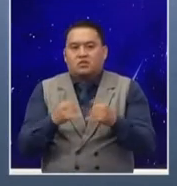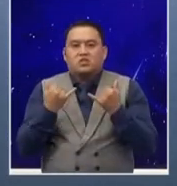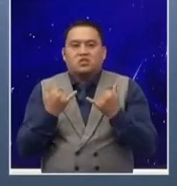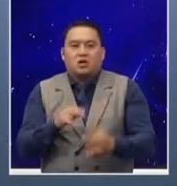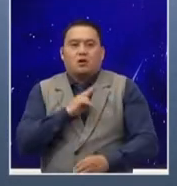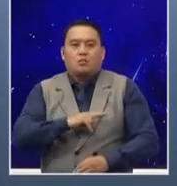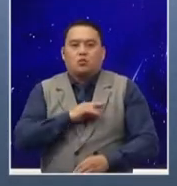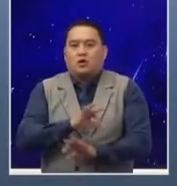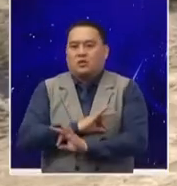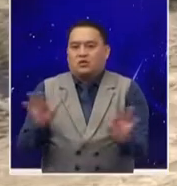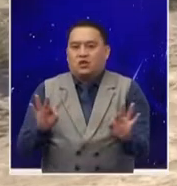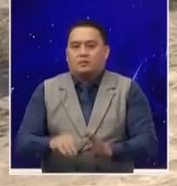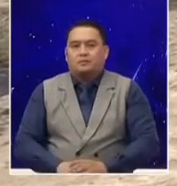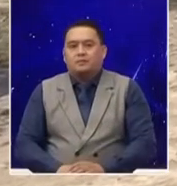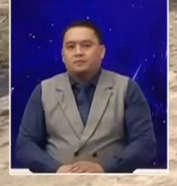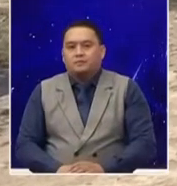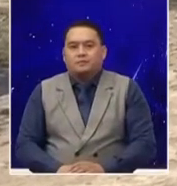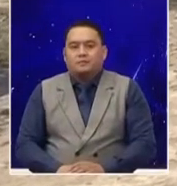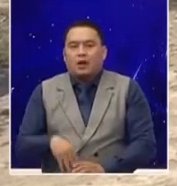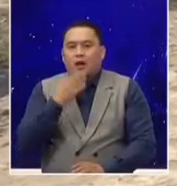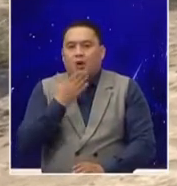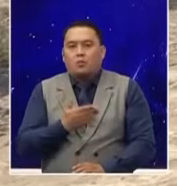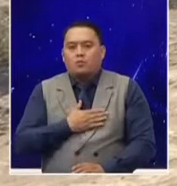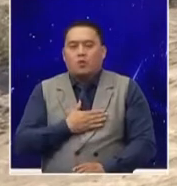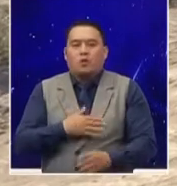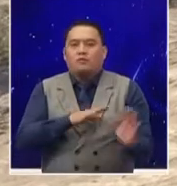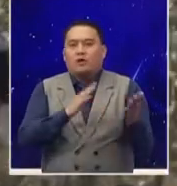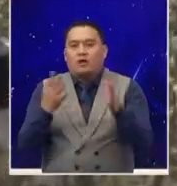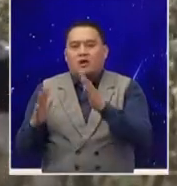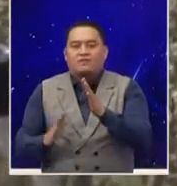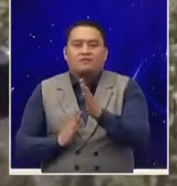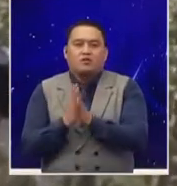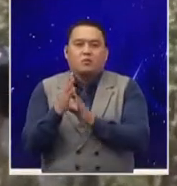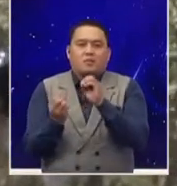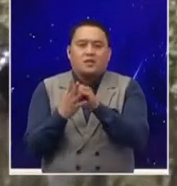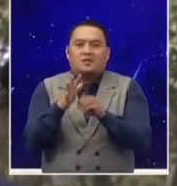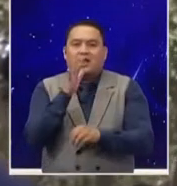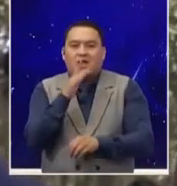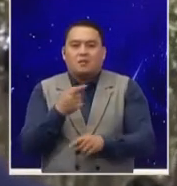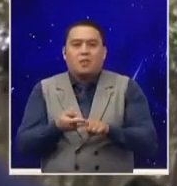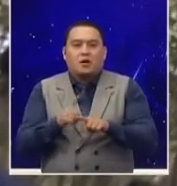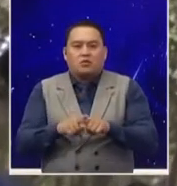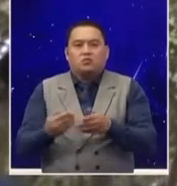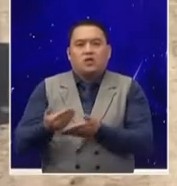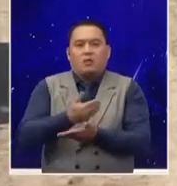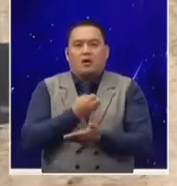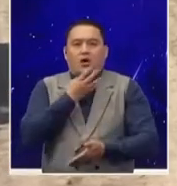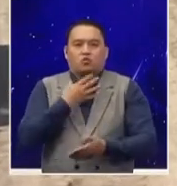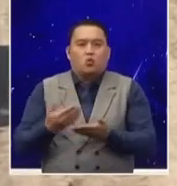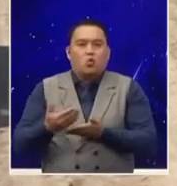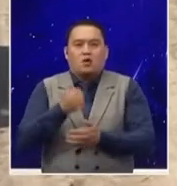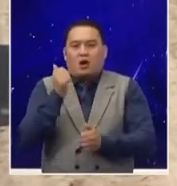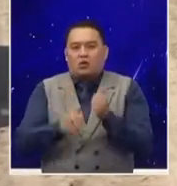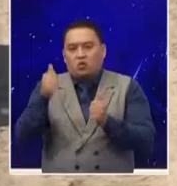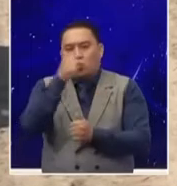все работает отлично. Любой фруктовый сад дает хороший урожай не больше 15 лет. Поэтому, чтобы собирать хороший урожай